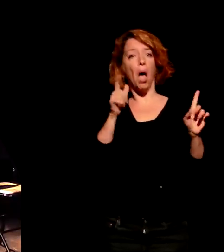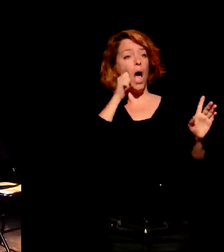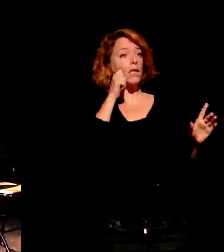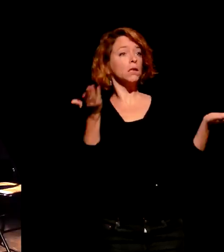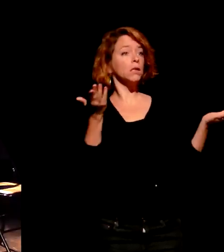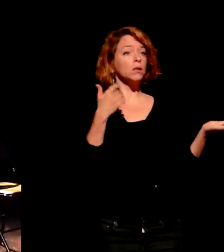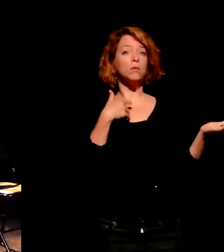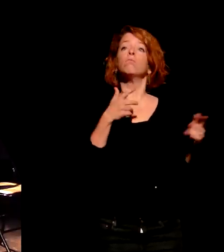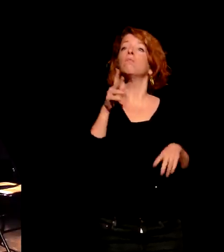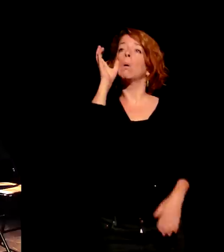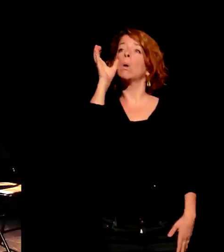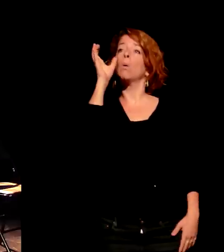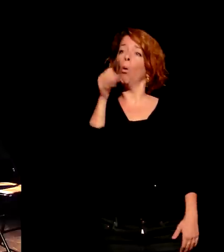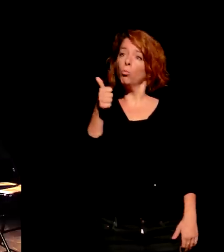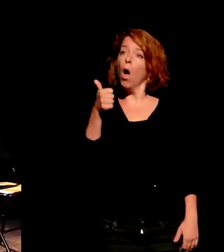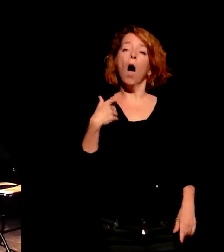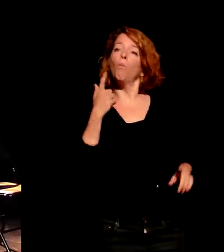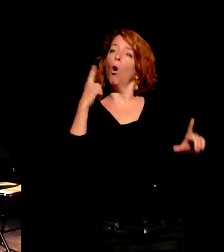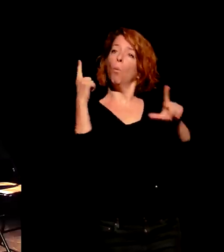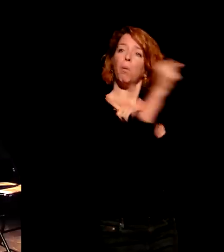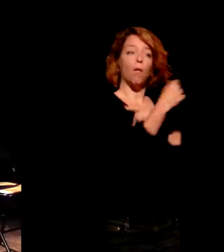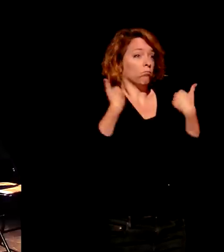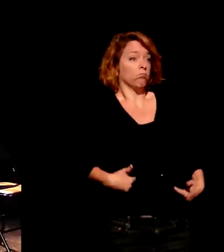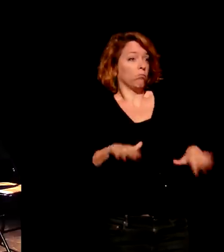bien, je suis toujours pas raciste après, tout ça.